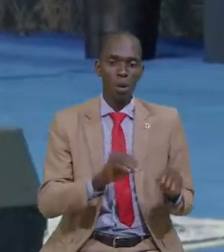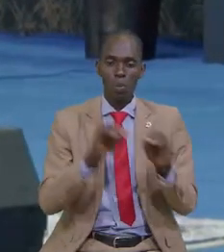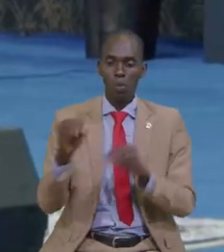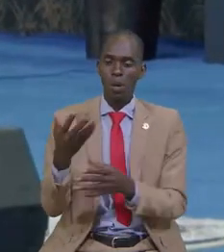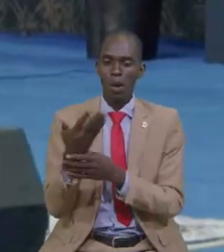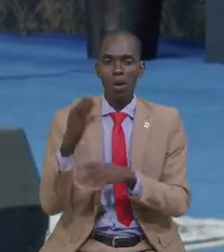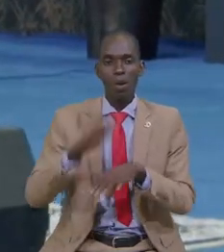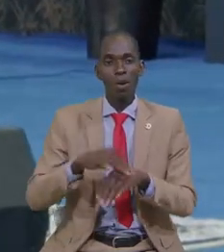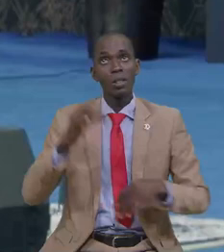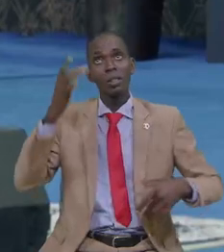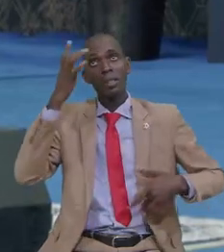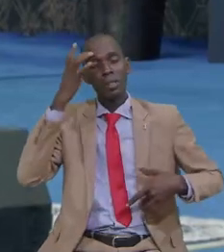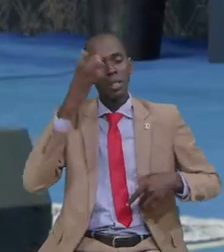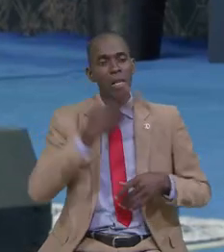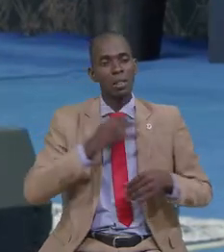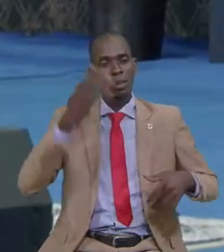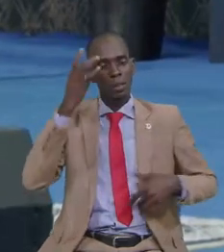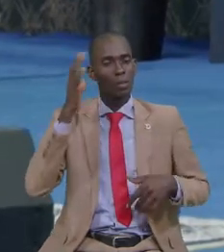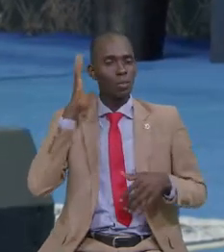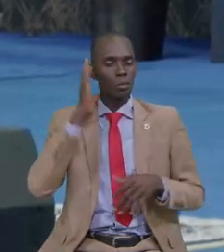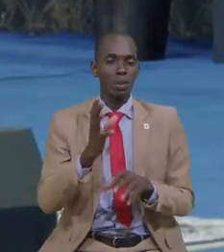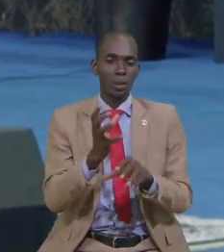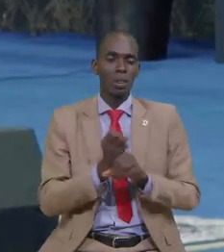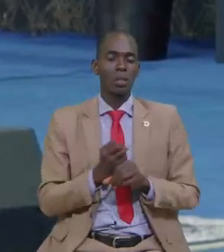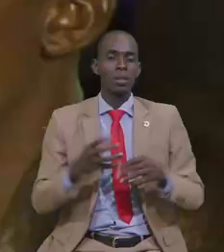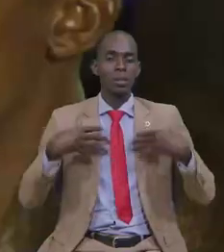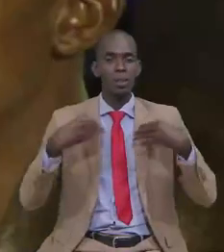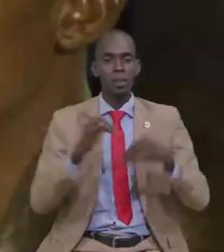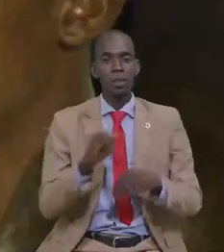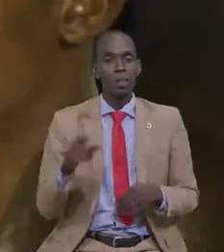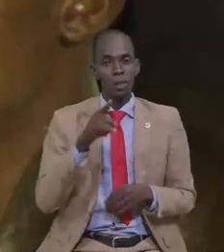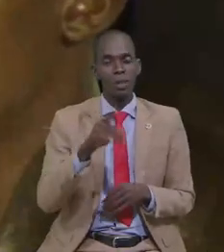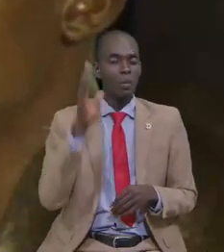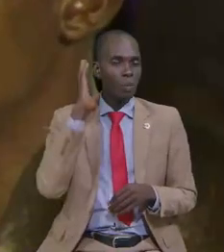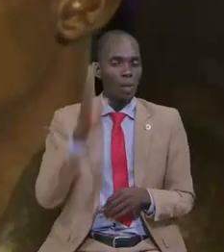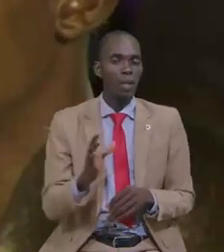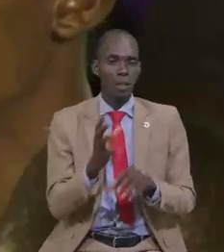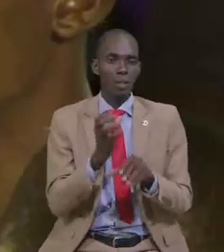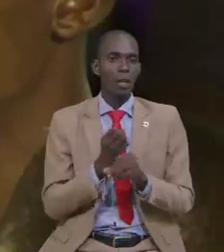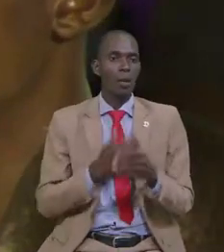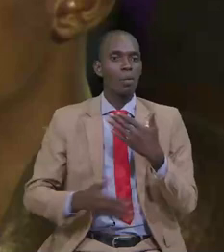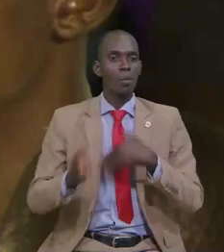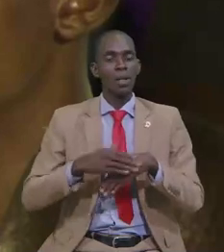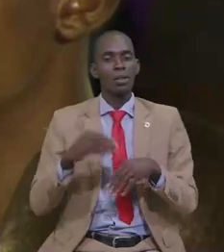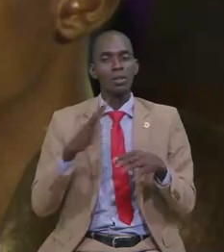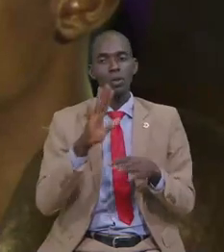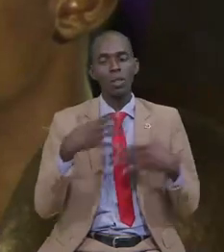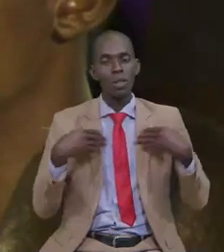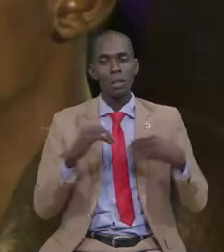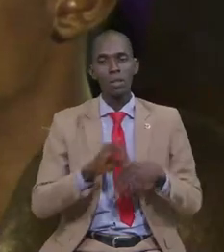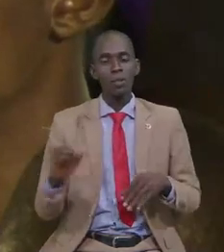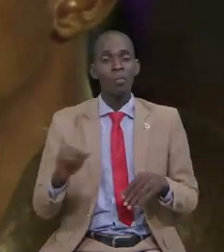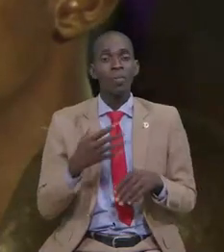Ils imposeront les mains aux malades et les malades seront guéris et vous serez guéris. Et